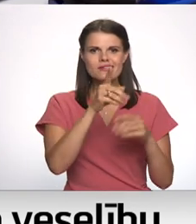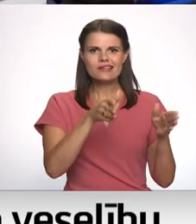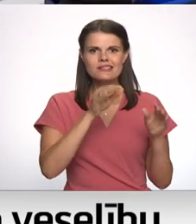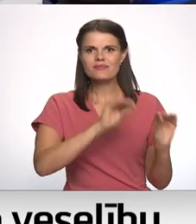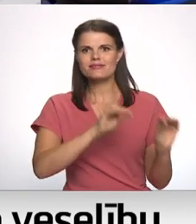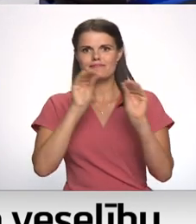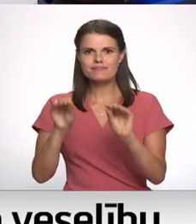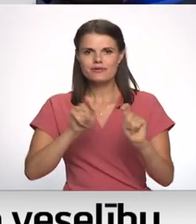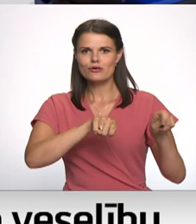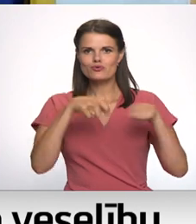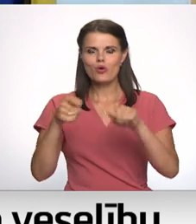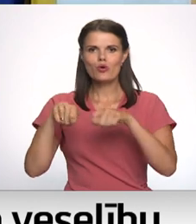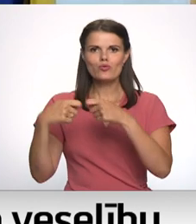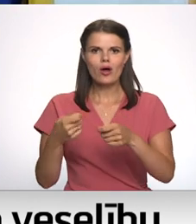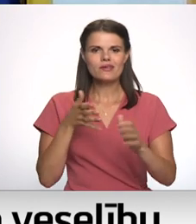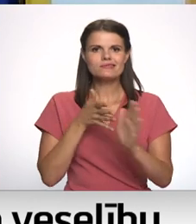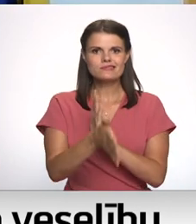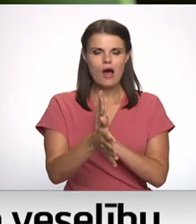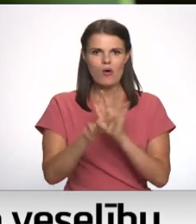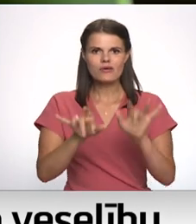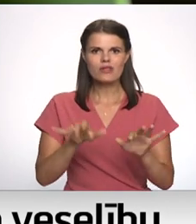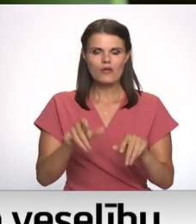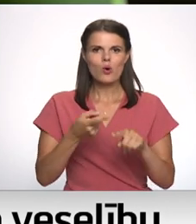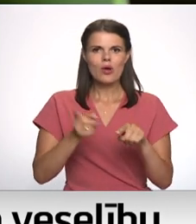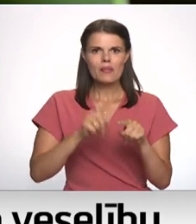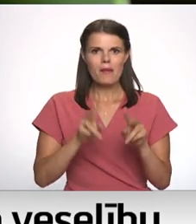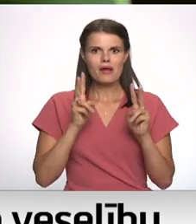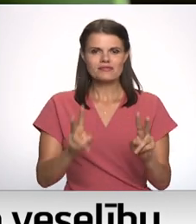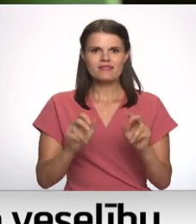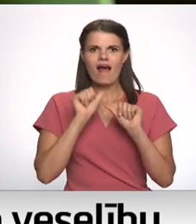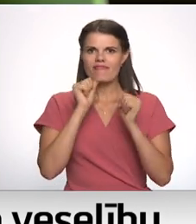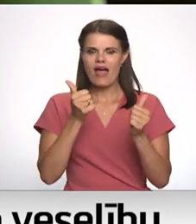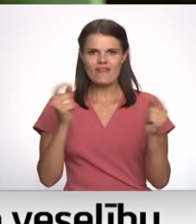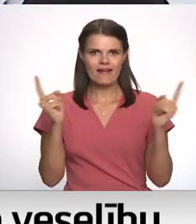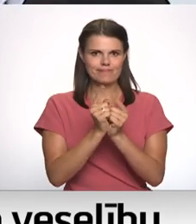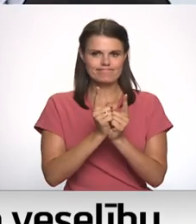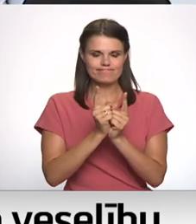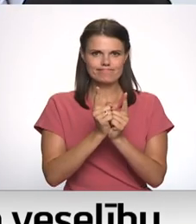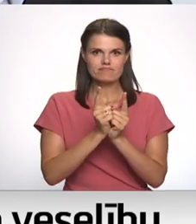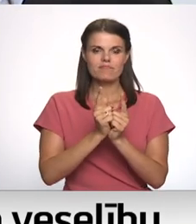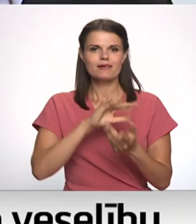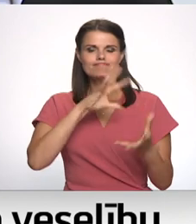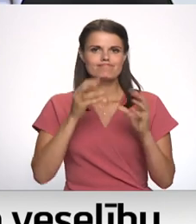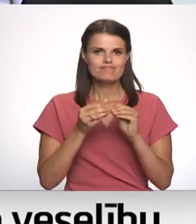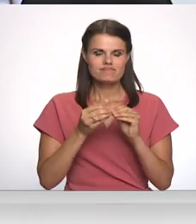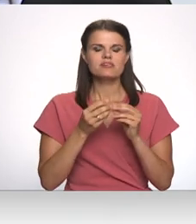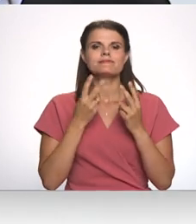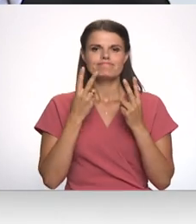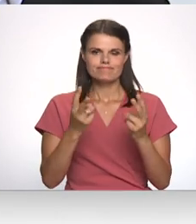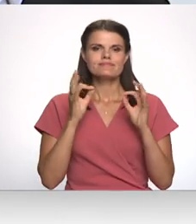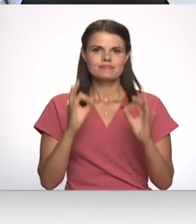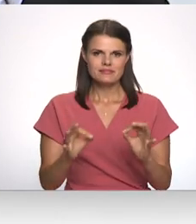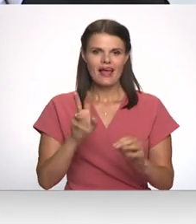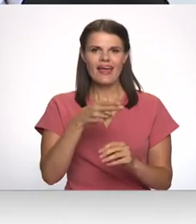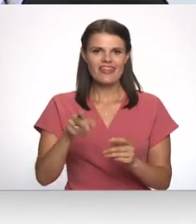nodot digitālā veidā, jo epidemioloģiski nedroši bijis to nodot no rokas rokā. Bet secinājums, ka jā, digitalizācija mums